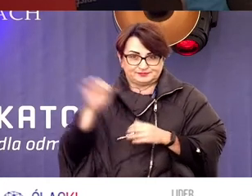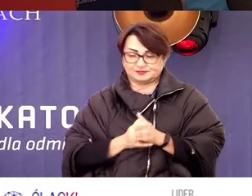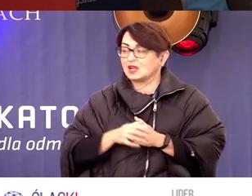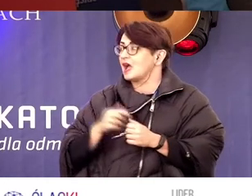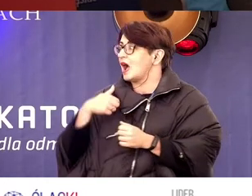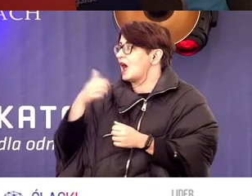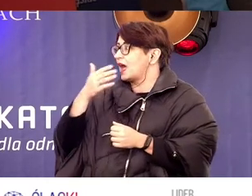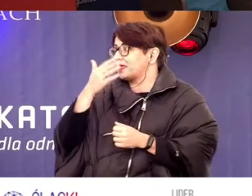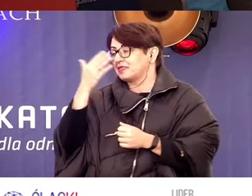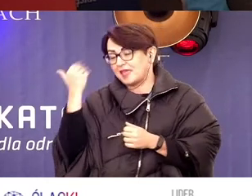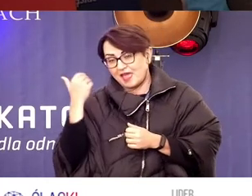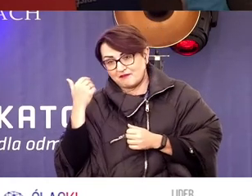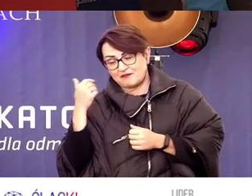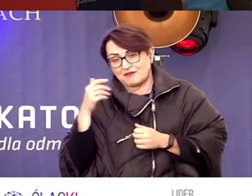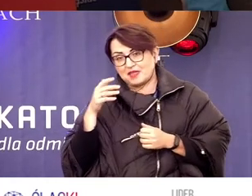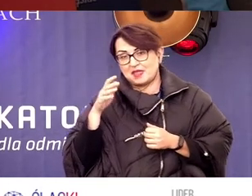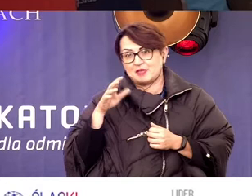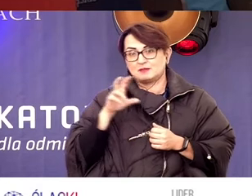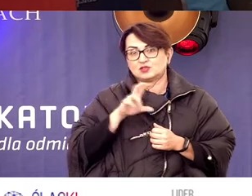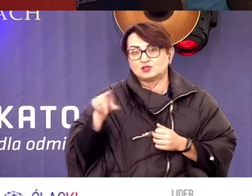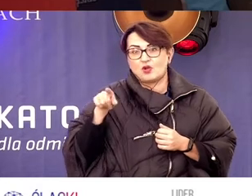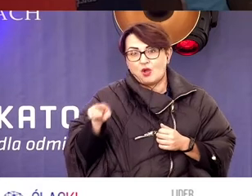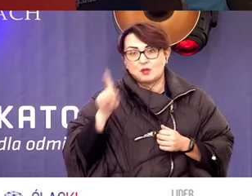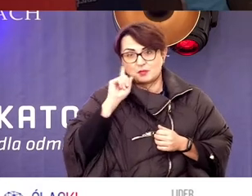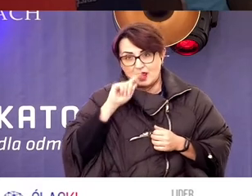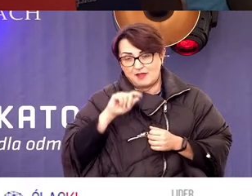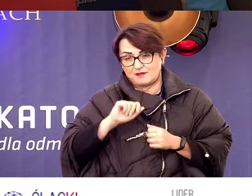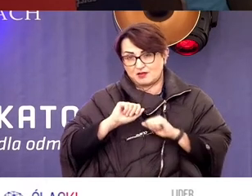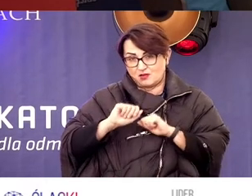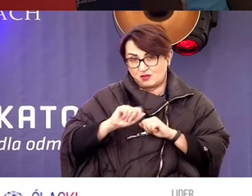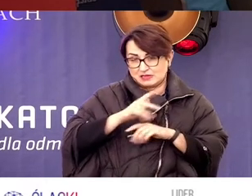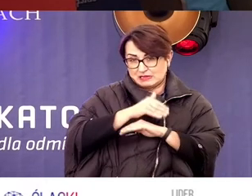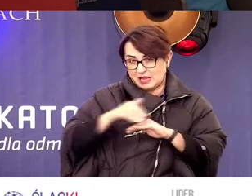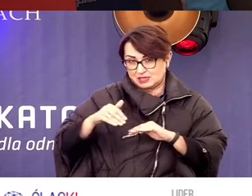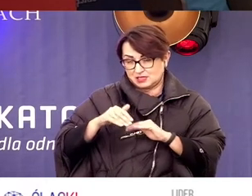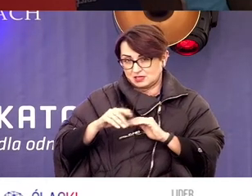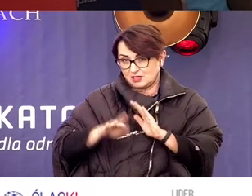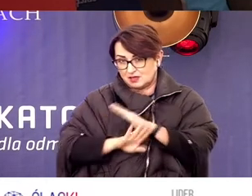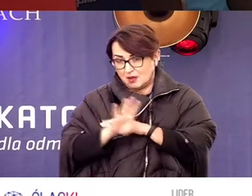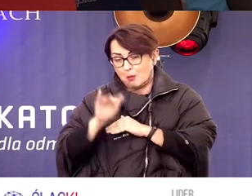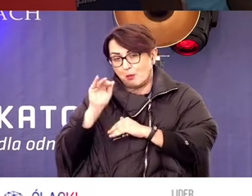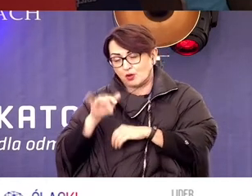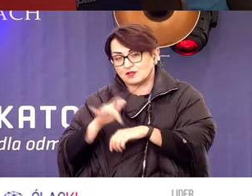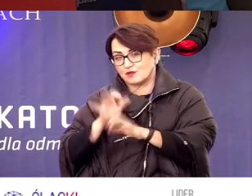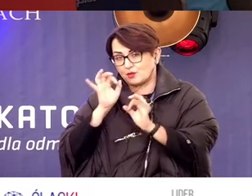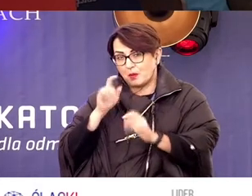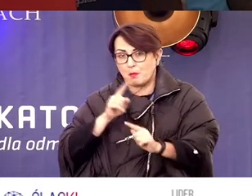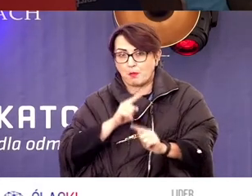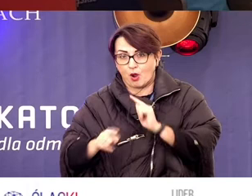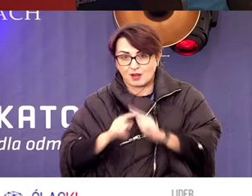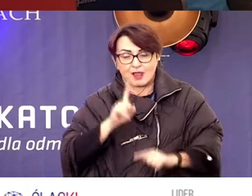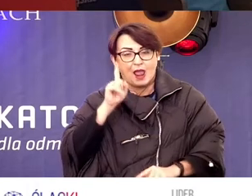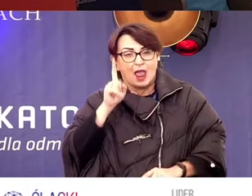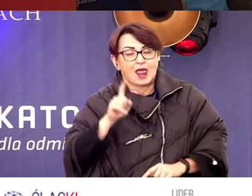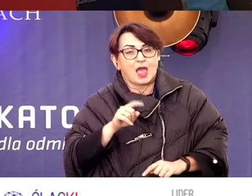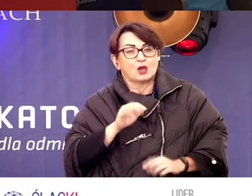Ja nie wiem, wiesz co, znając historię, czy on rzeczywiście był dyplomatą. Może był skutecznym politykiem, ale w kontekście polityków, mówiąc